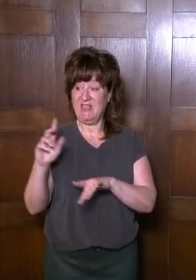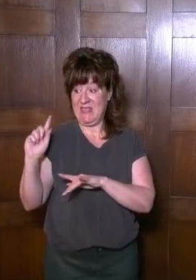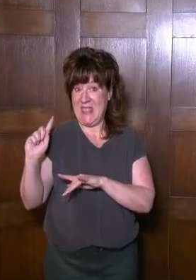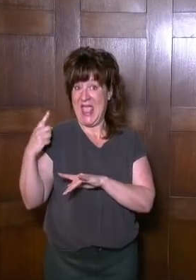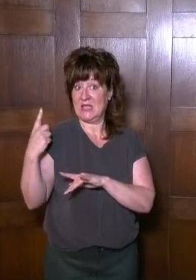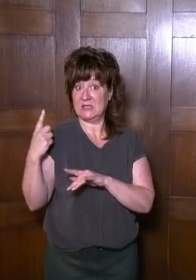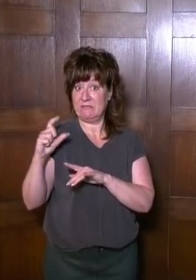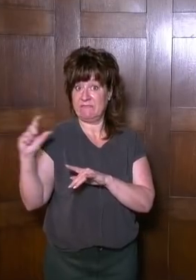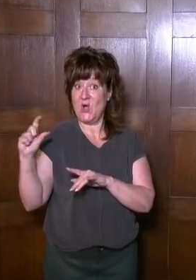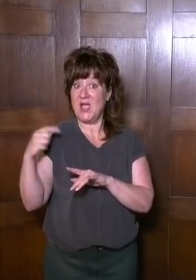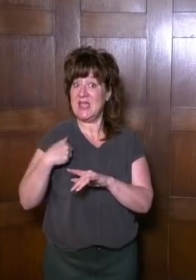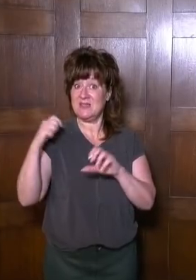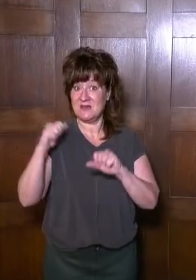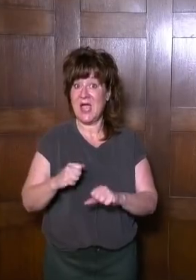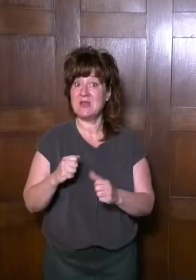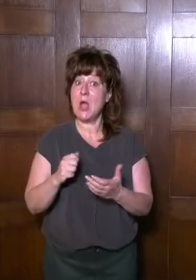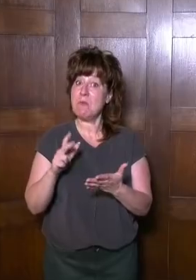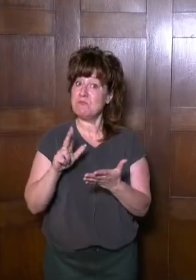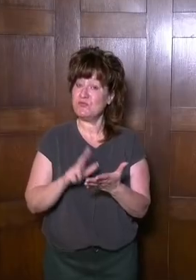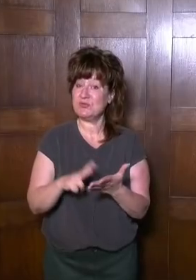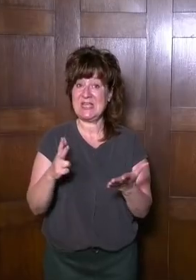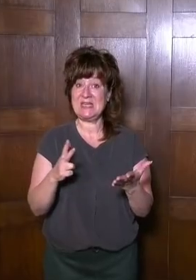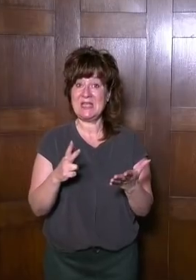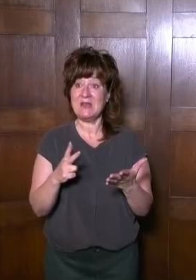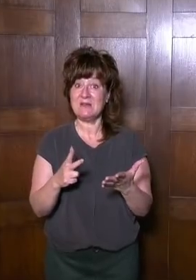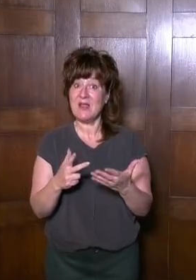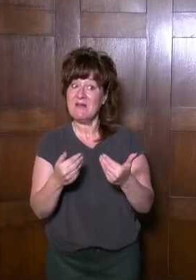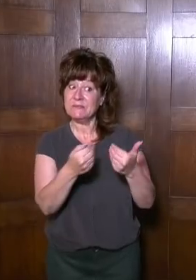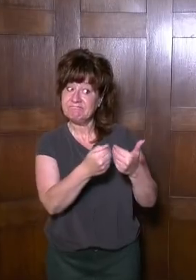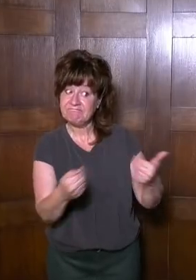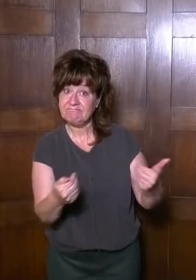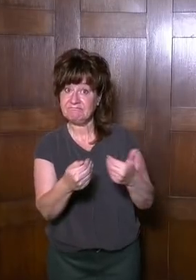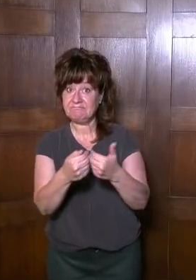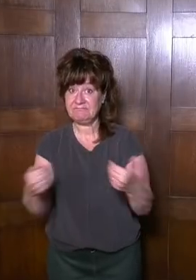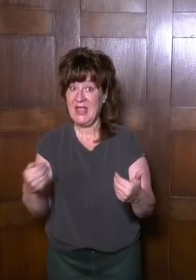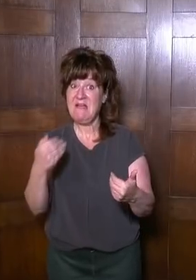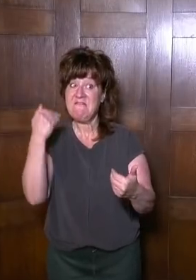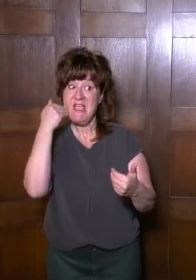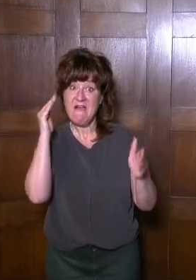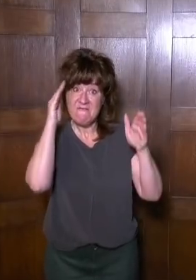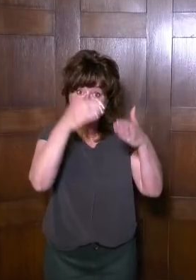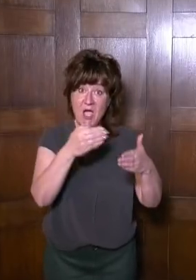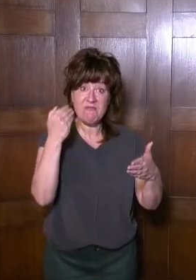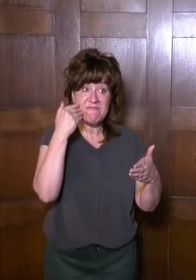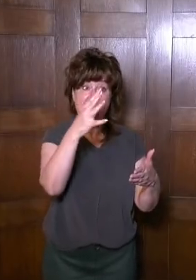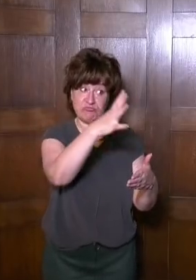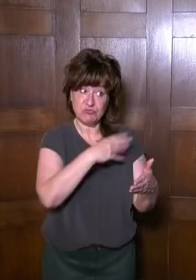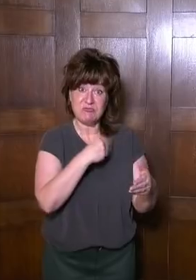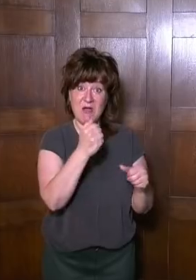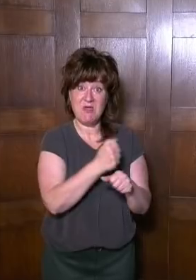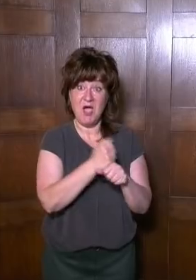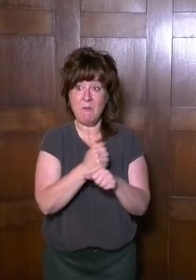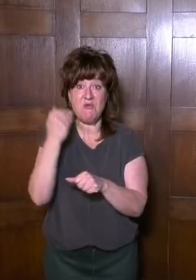Eben genau, das kann ich bestätigen, es trennt sich die Spreu vom Weizen, wer zu einem steht und wer nicht.